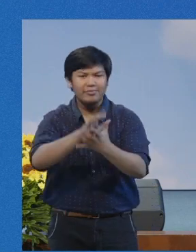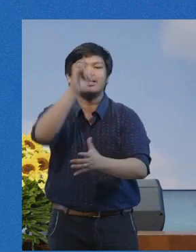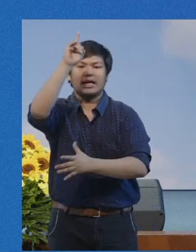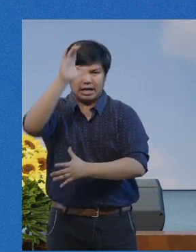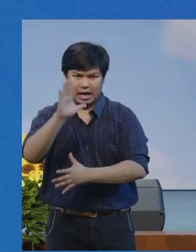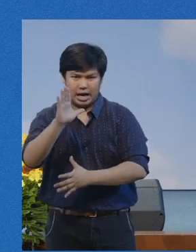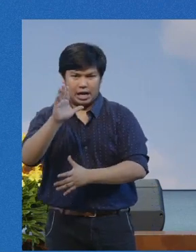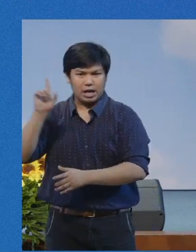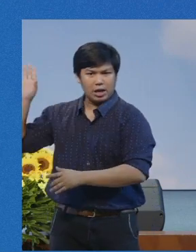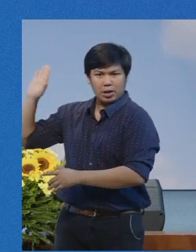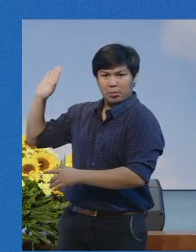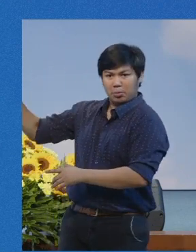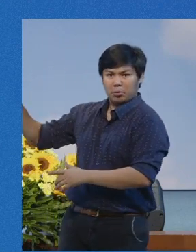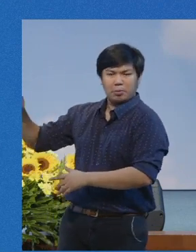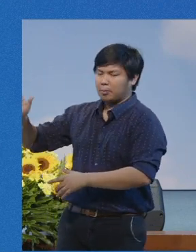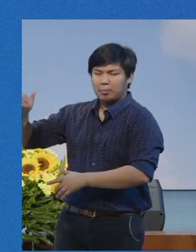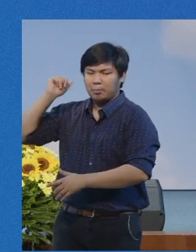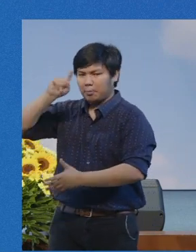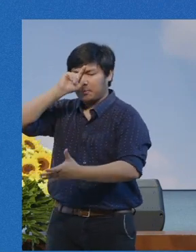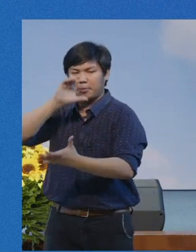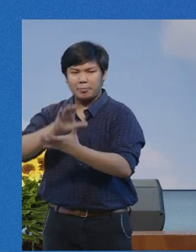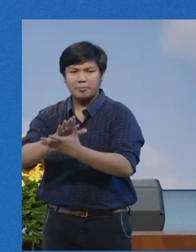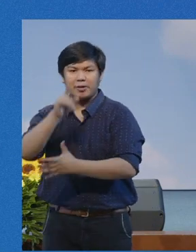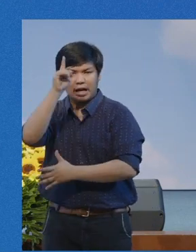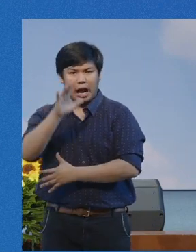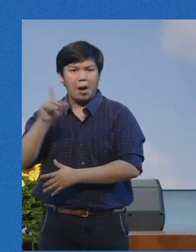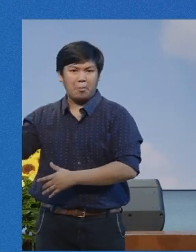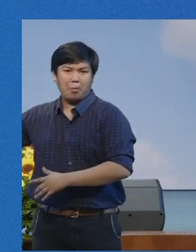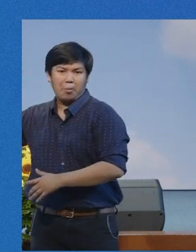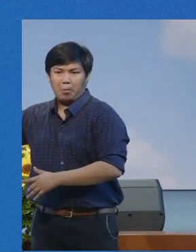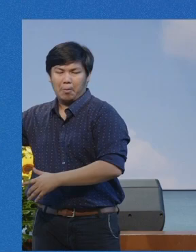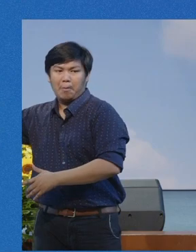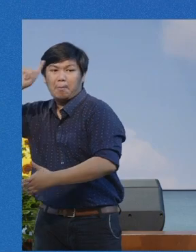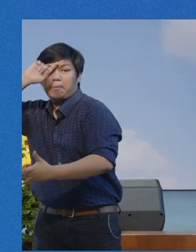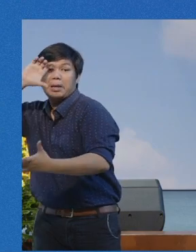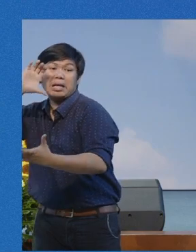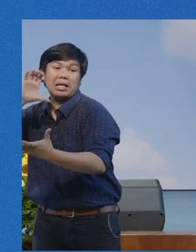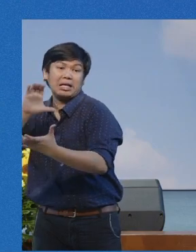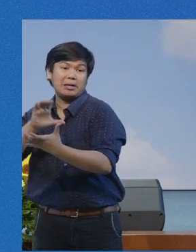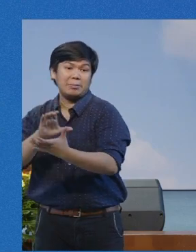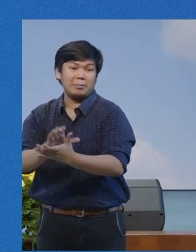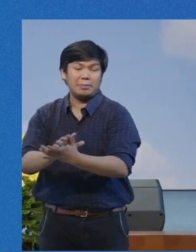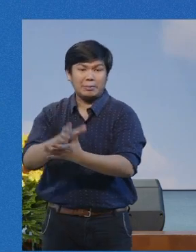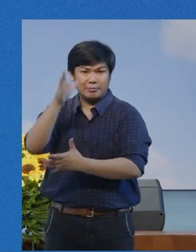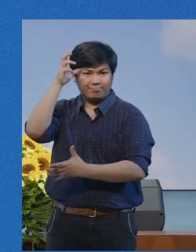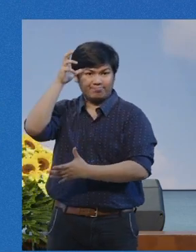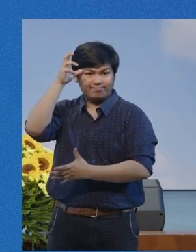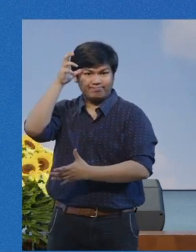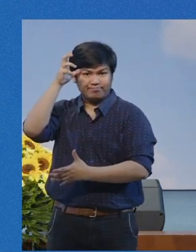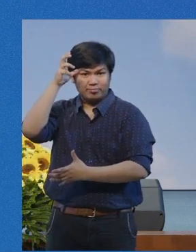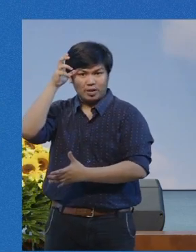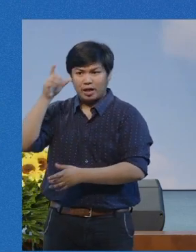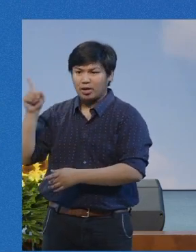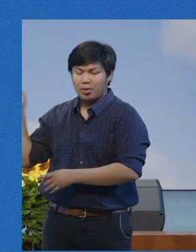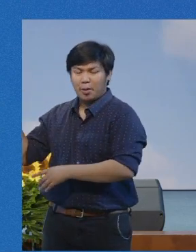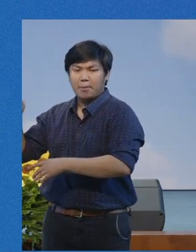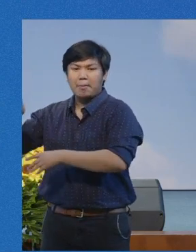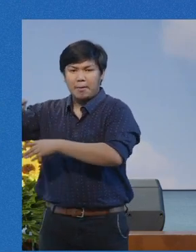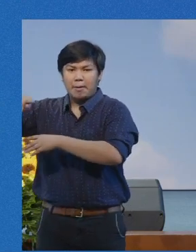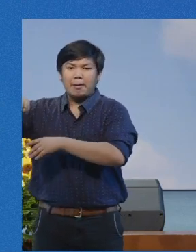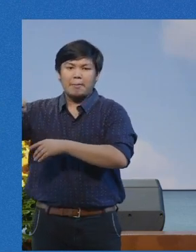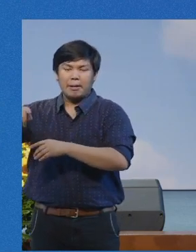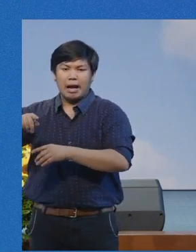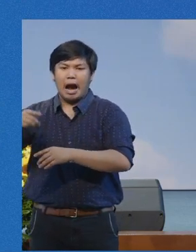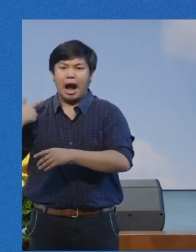dalawang kategorya. Yung mga confined na demons, nakapiit, at yung mga aktibo na